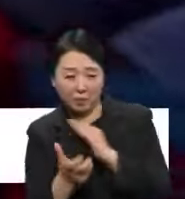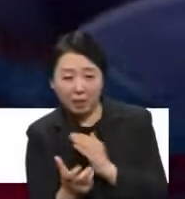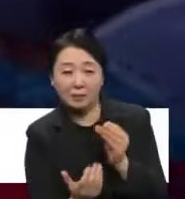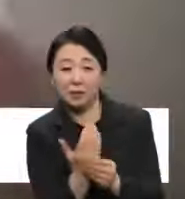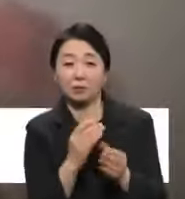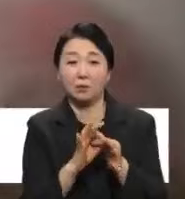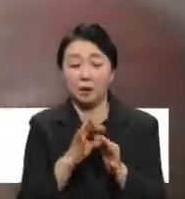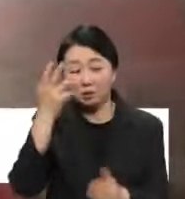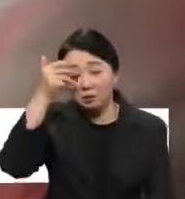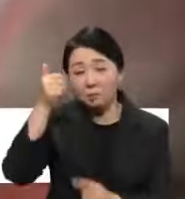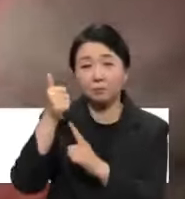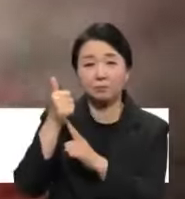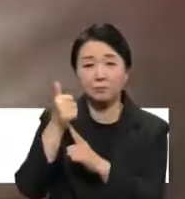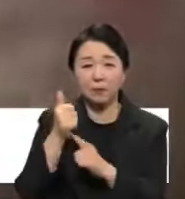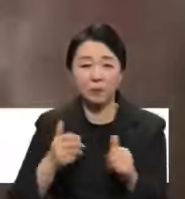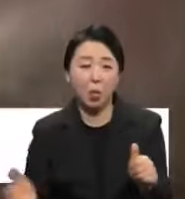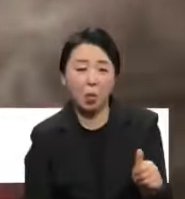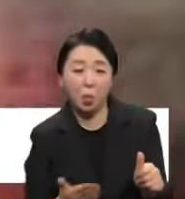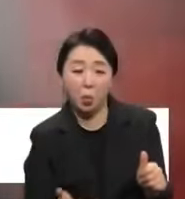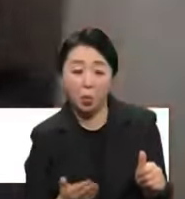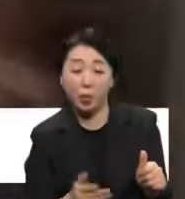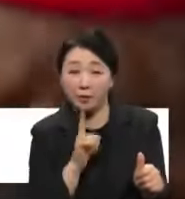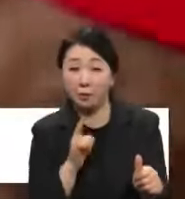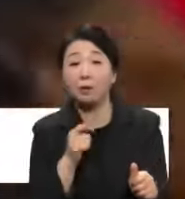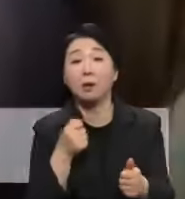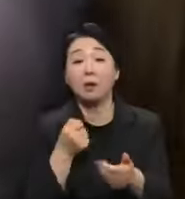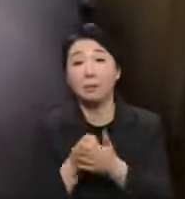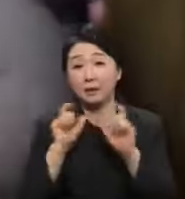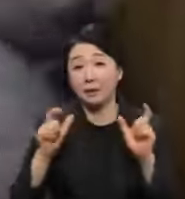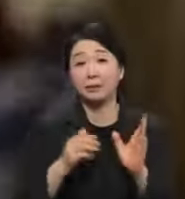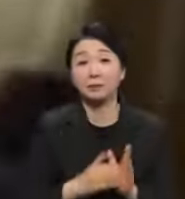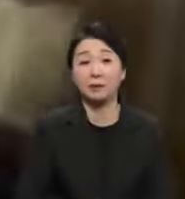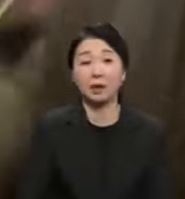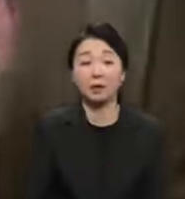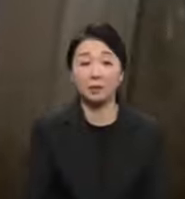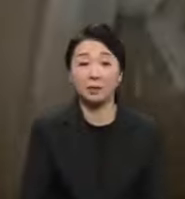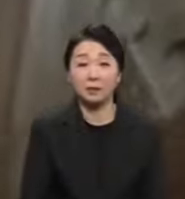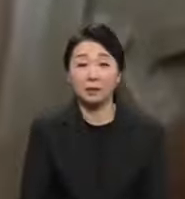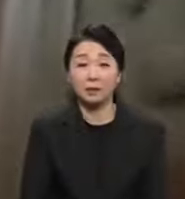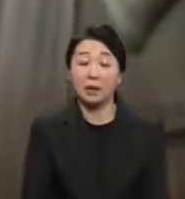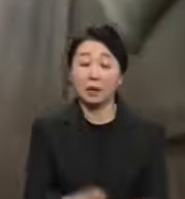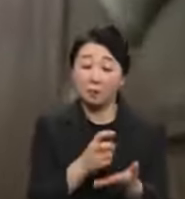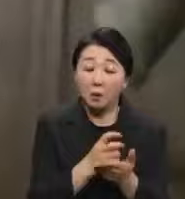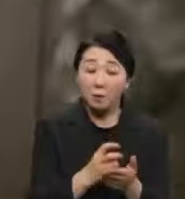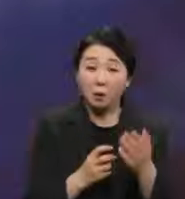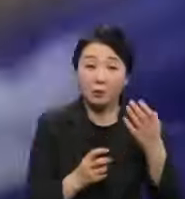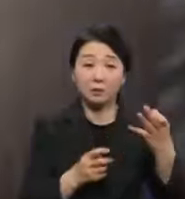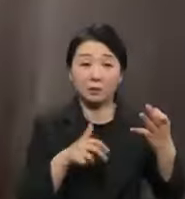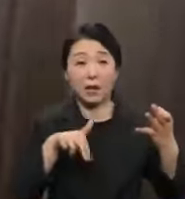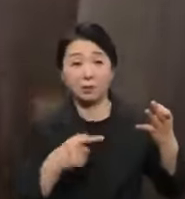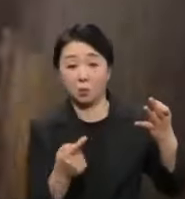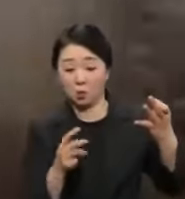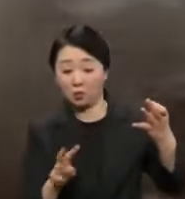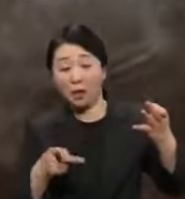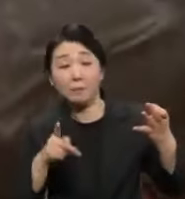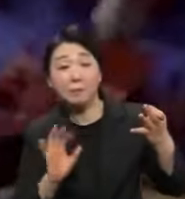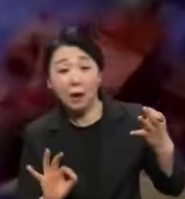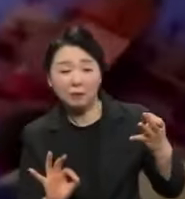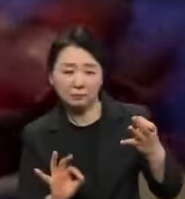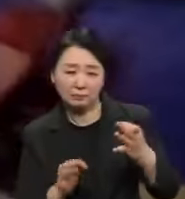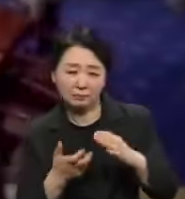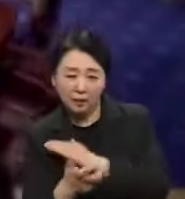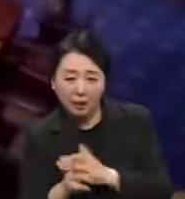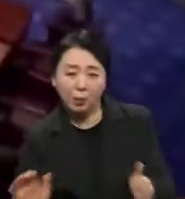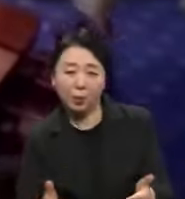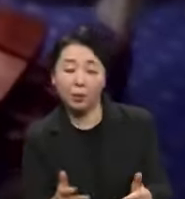전 대통령이 내란을 선동했다고 판단했습니다. 수정헌법 14조 3항에 따르면 미국 헌법은 내란에 가담한 공직자가